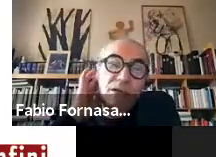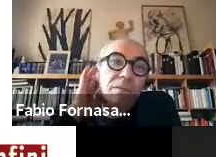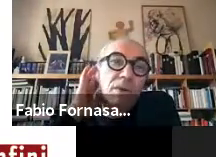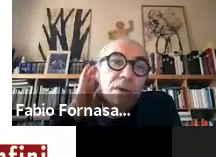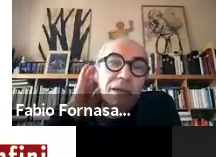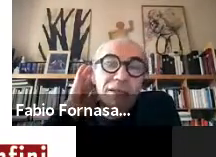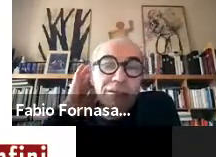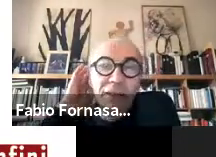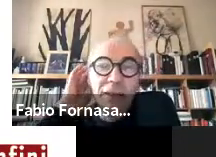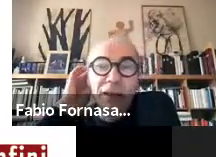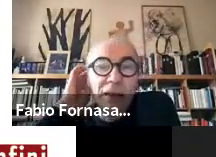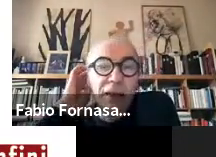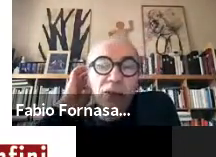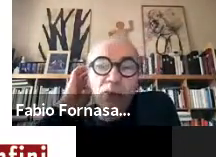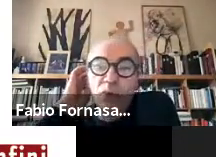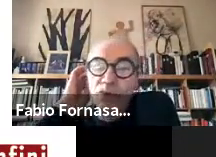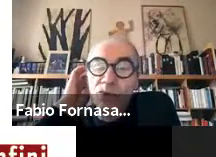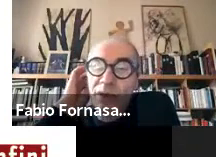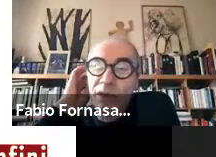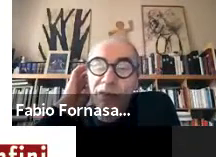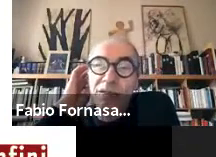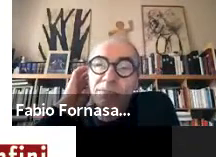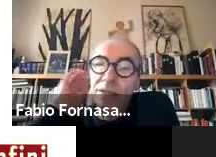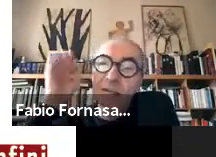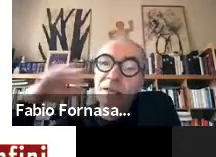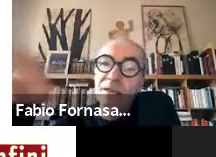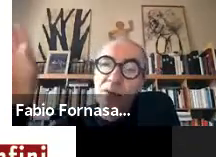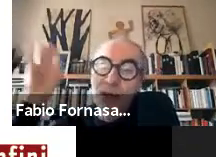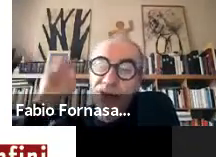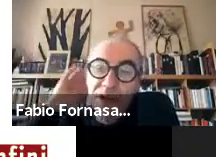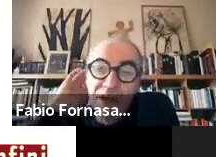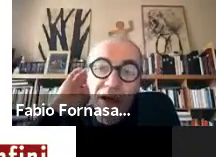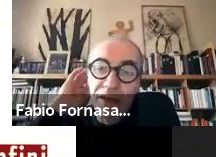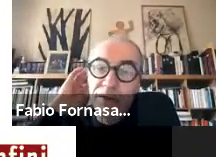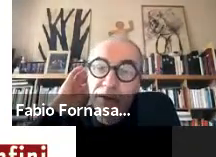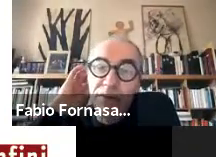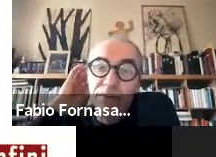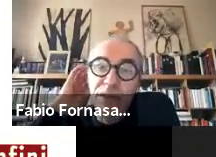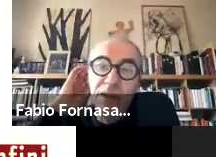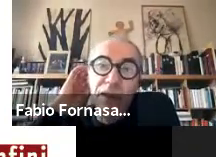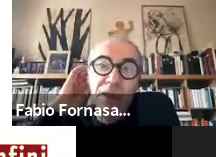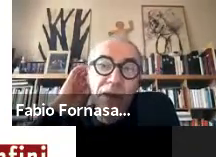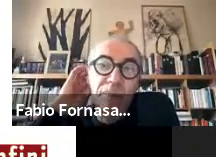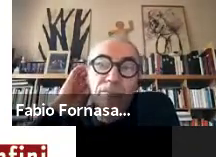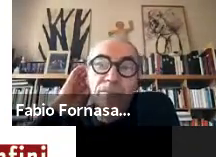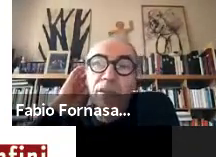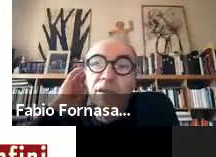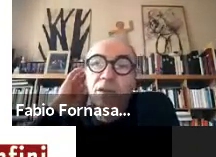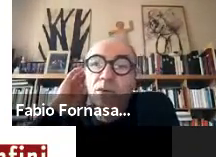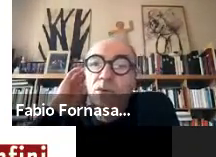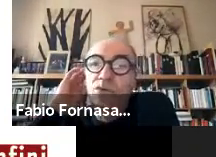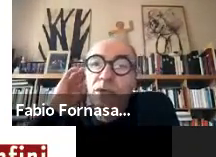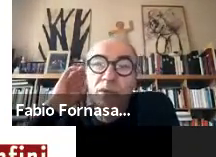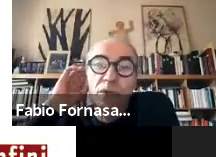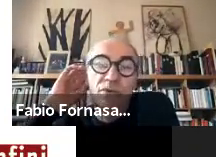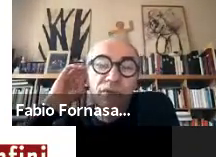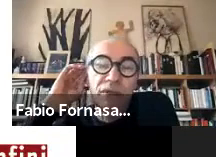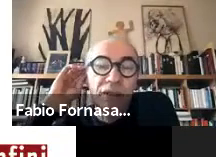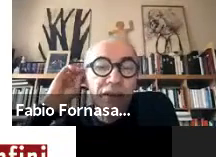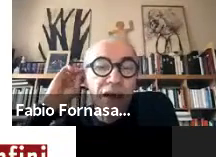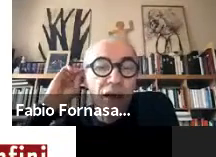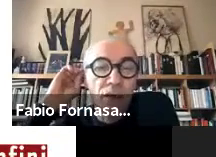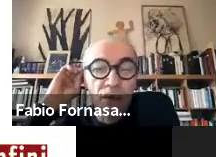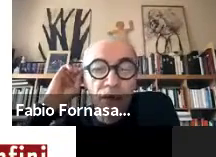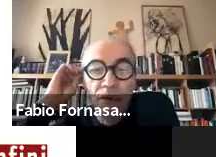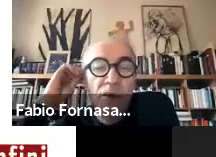Quindi la cosa importante è riconoscere gli spazi del linguaggio dell'altro, e riconoscere quindi i